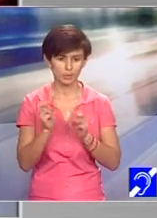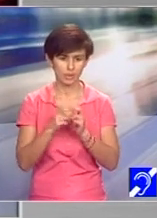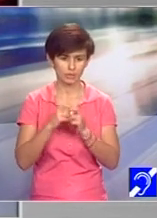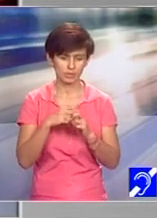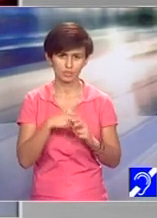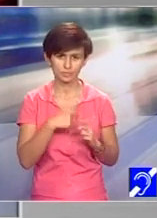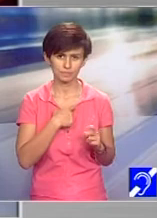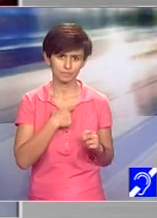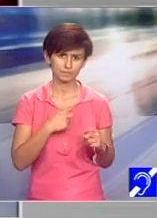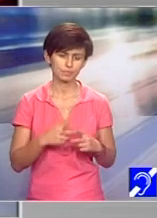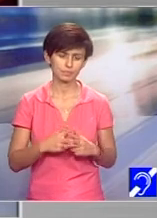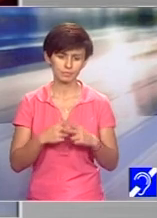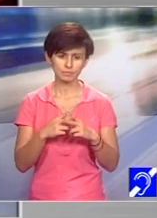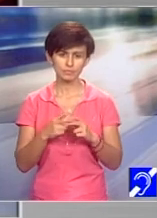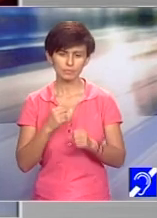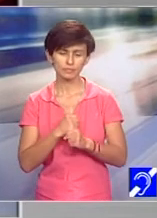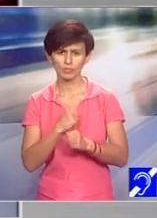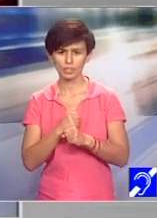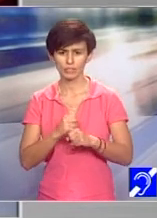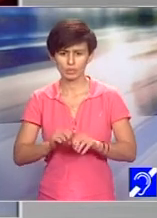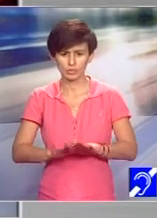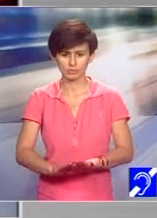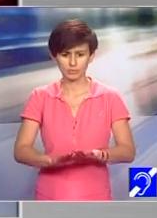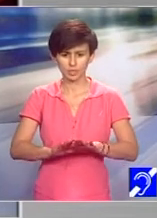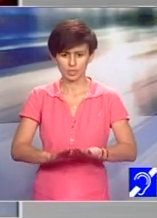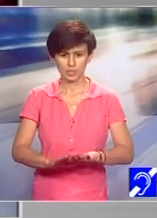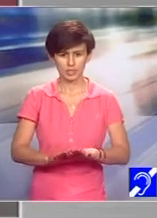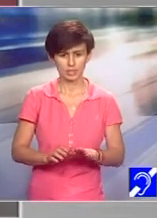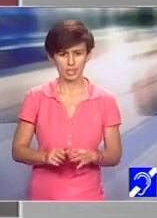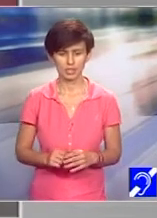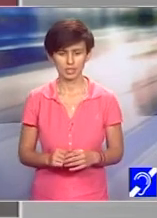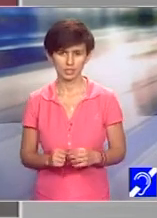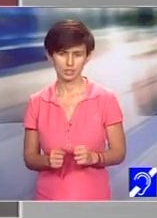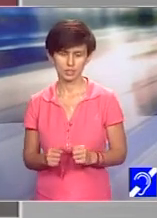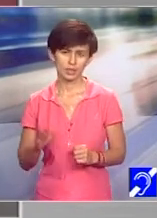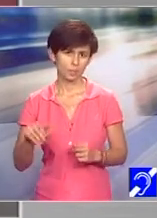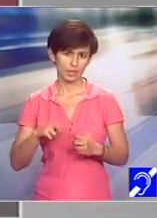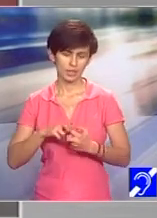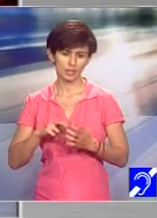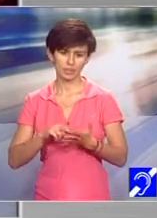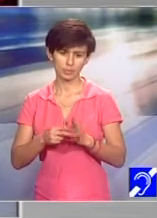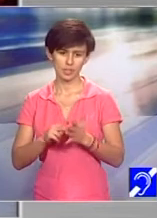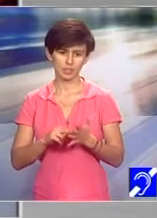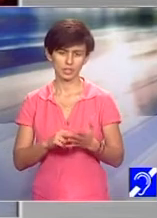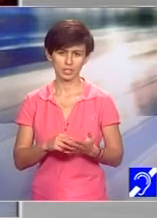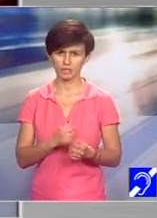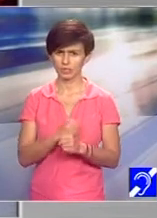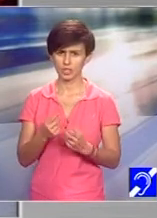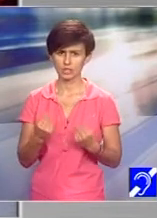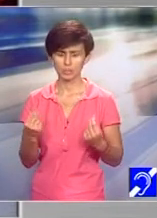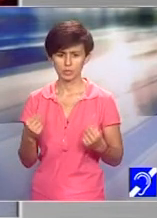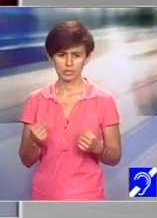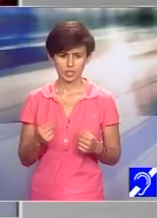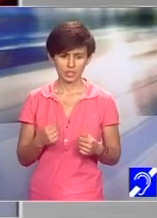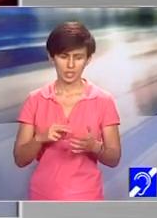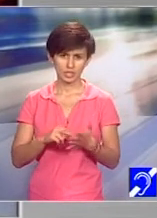venos, știe să facă un masaj profesional. Deci are și pregătire de intervenție. Are sute de ore pe an de pregătire, le are din